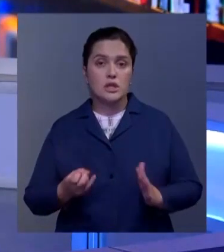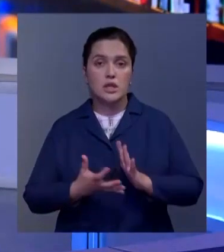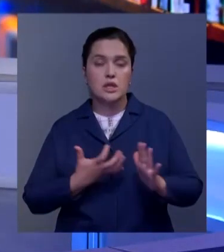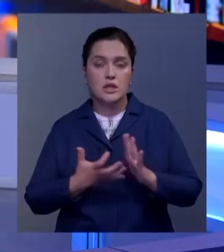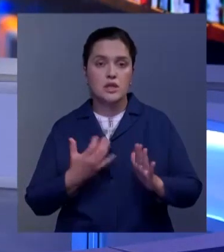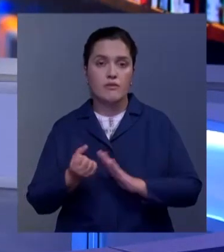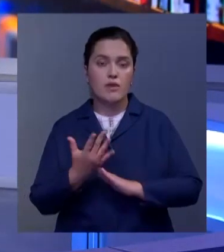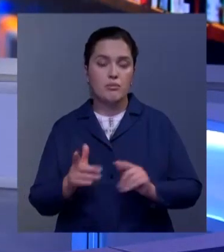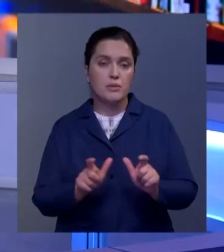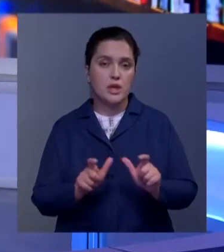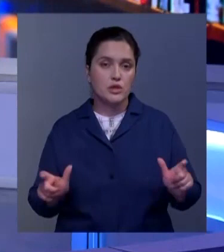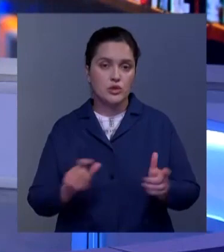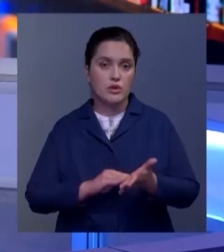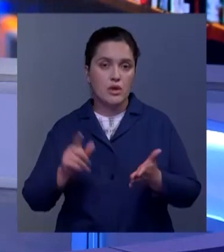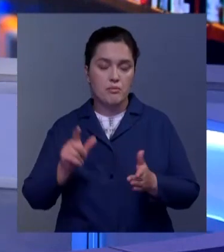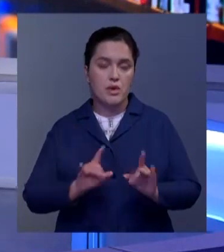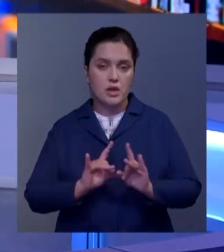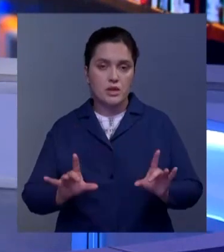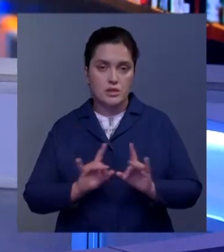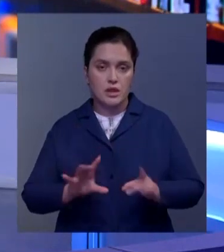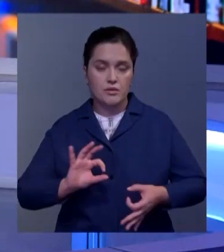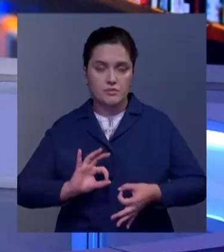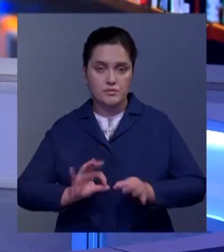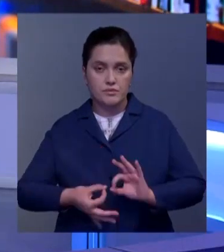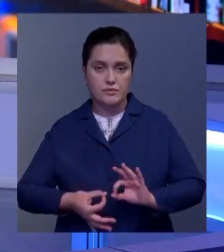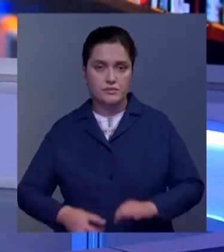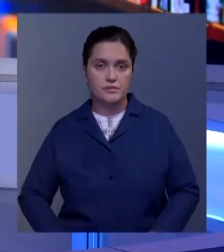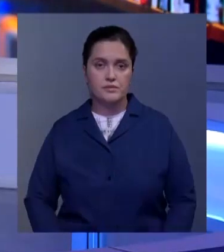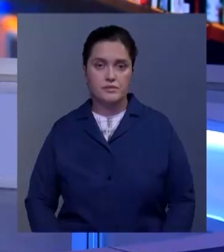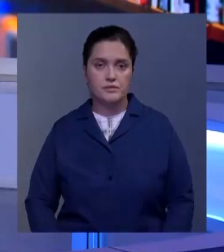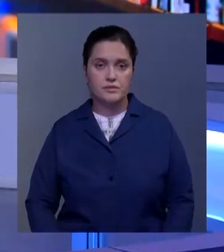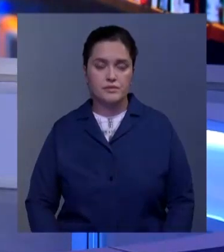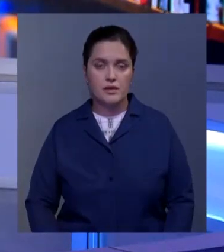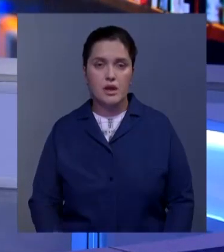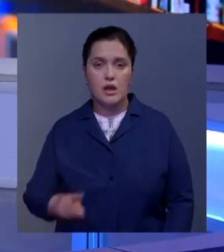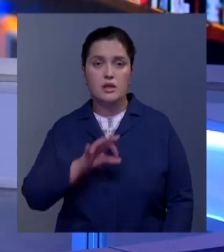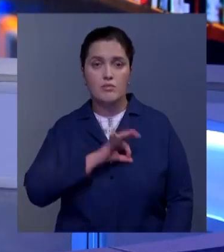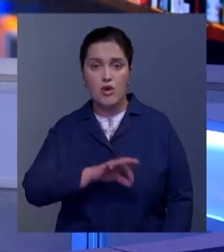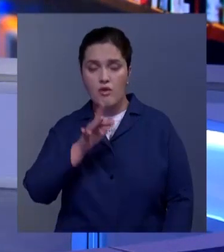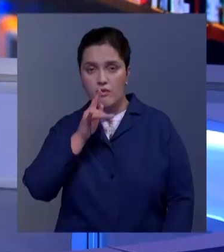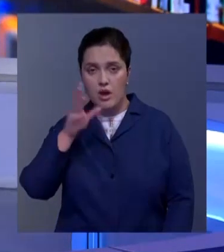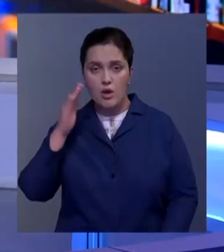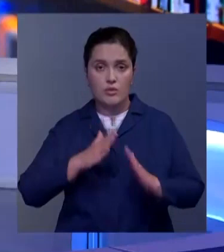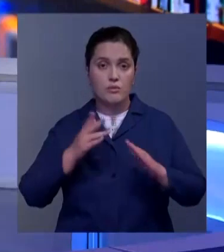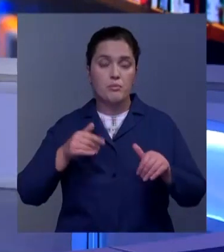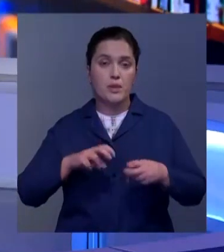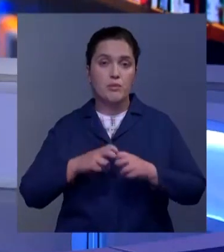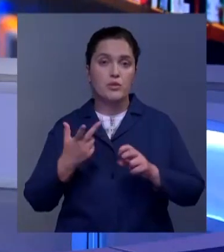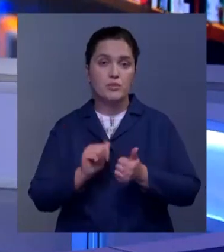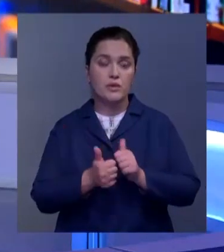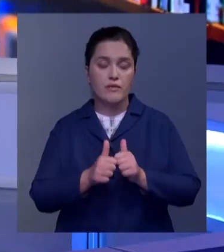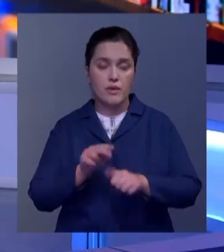Региону уже сейчас не хватает 15 школ. Динара Нургалиева выясняла, как использовать время дистанционного образования для решения